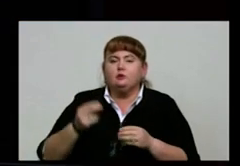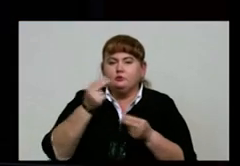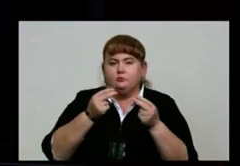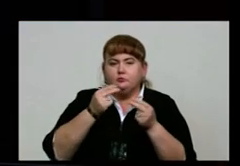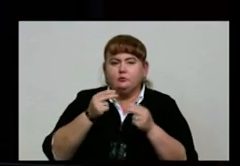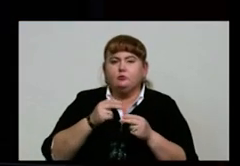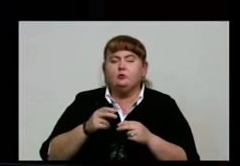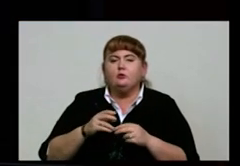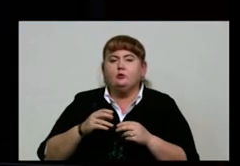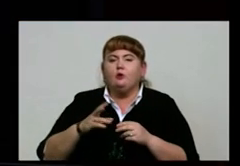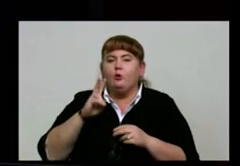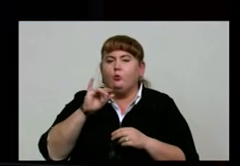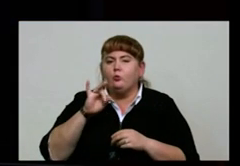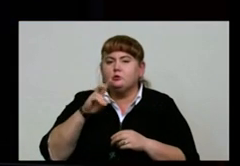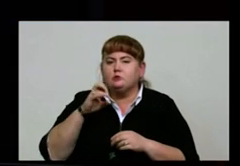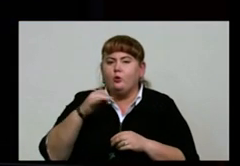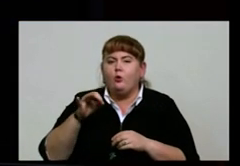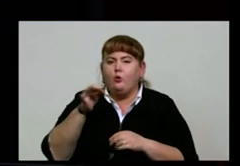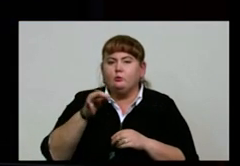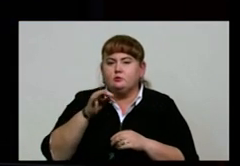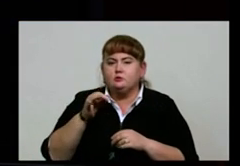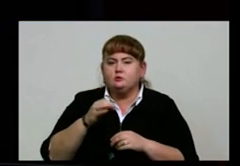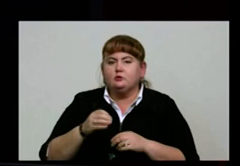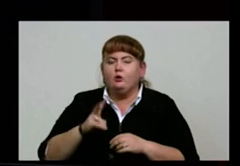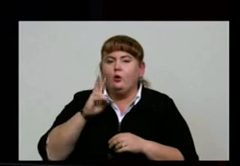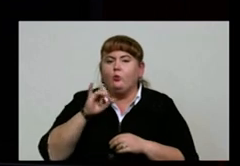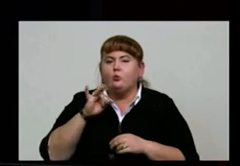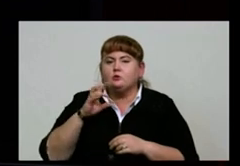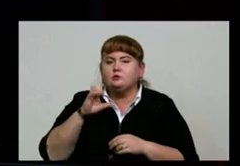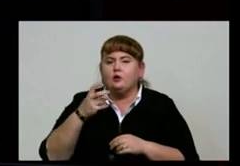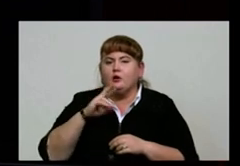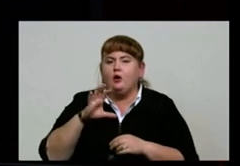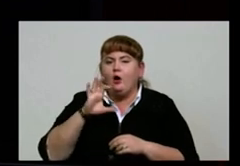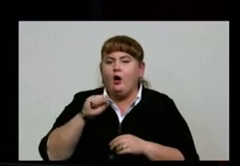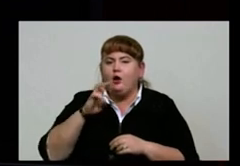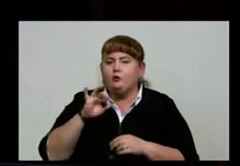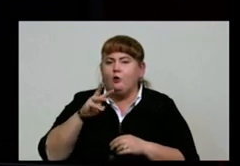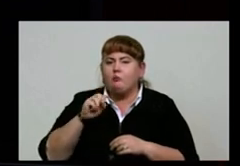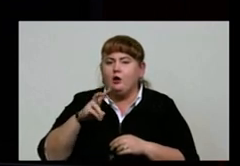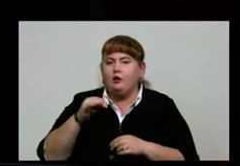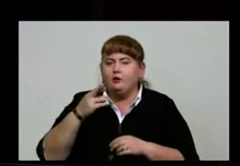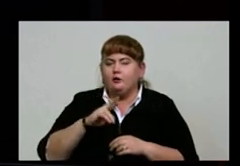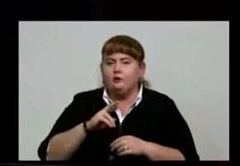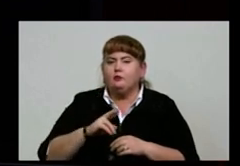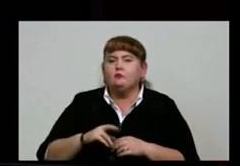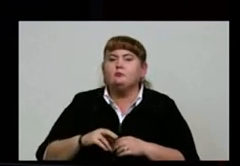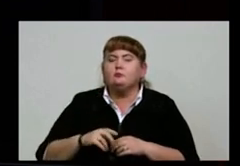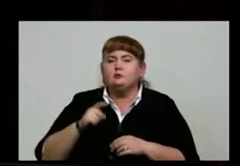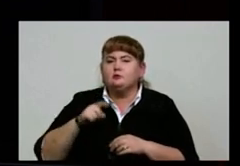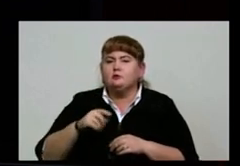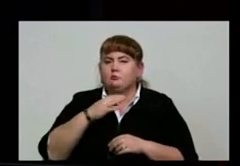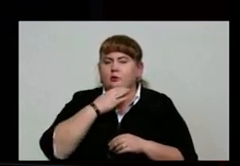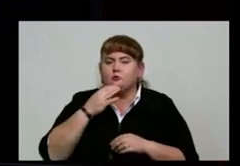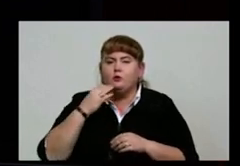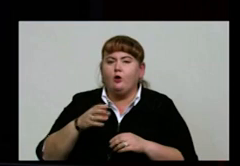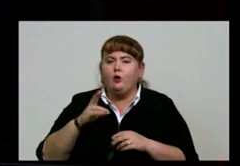в Курской области, ее еще называют Курская аномалия. Здесь у нас находится большое